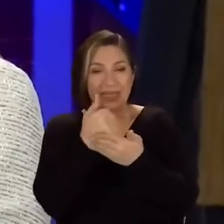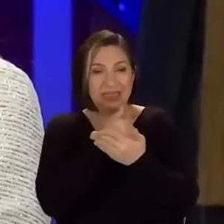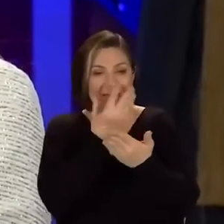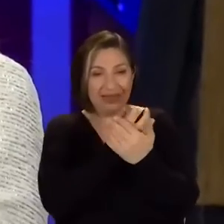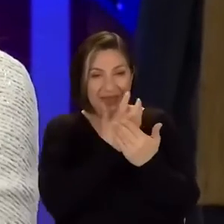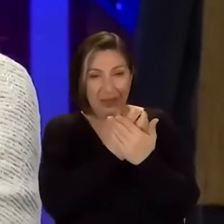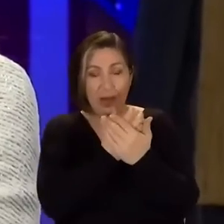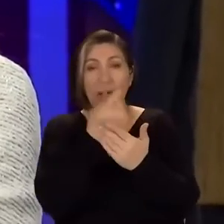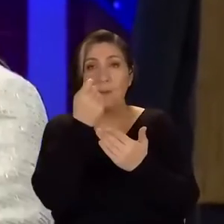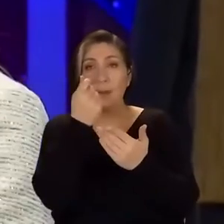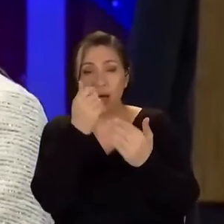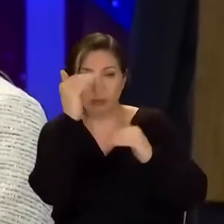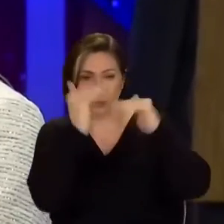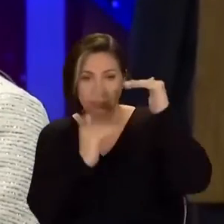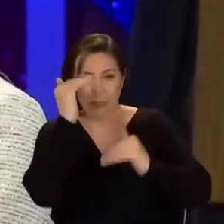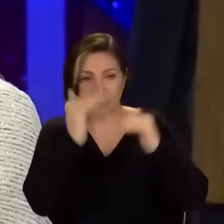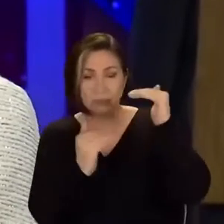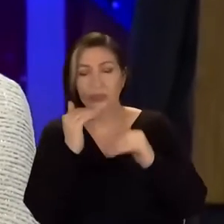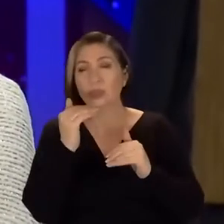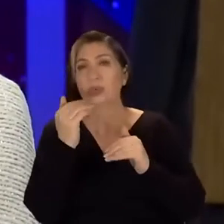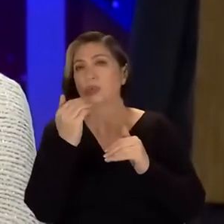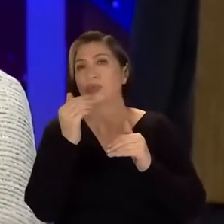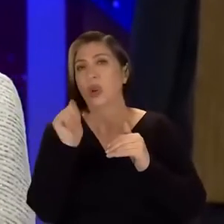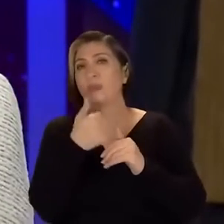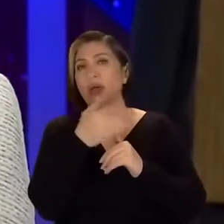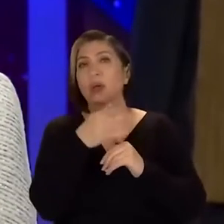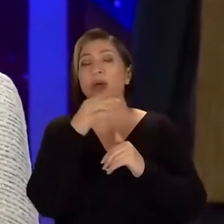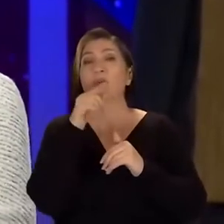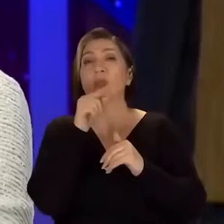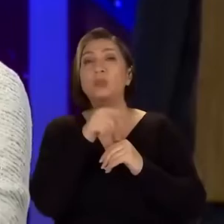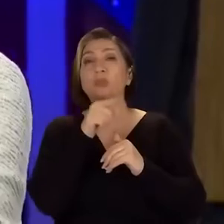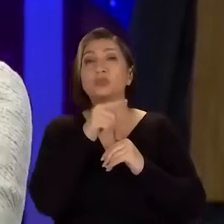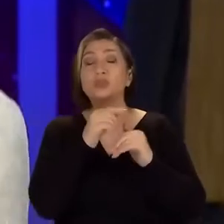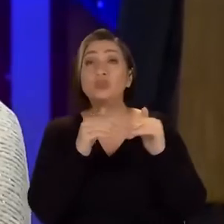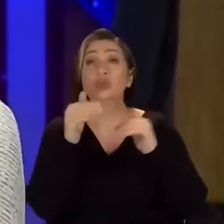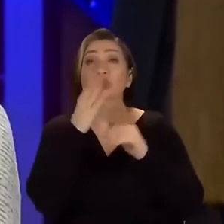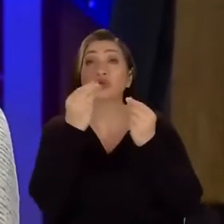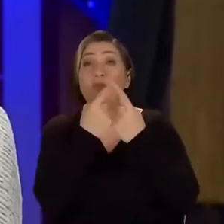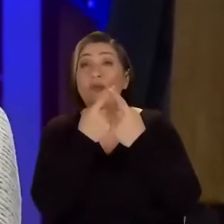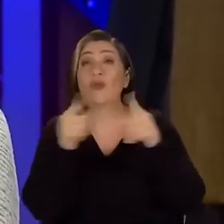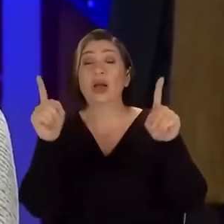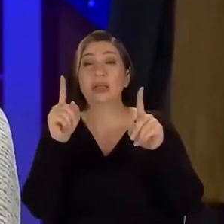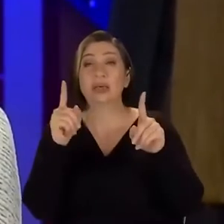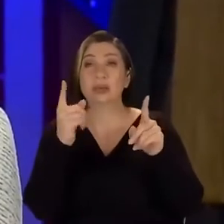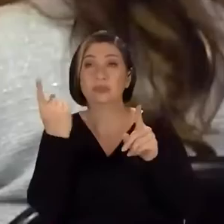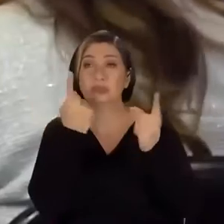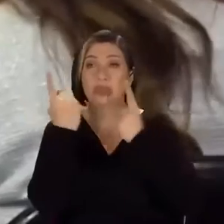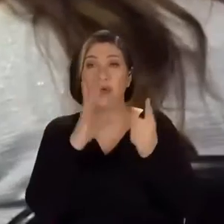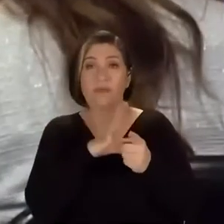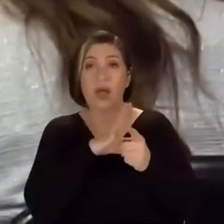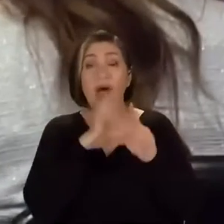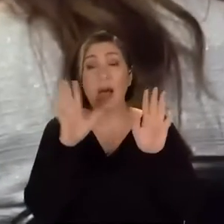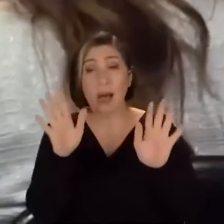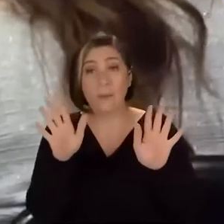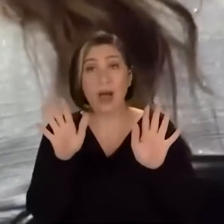para hareketi tabii ki de kaçınılmaz. Bir sürü Bitcoin konuşuyoruz ama blockchain'in üzerinde çok farklı operasyonlar da yapılıyor.